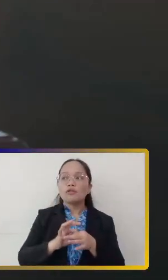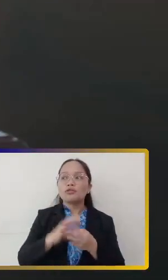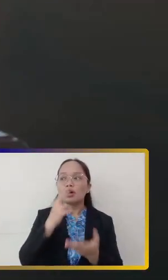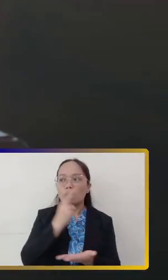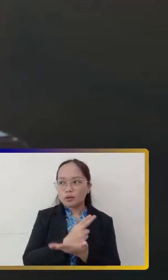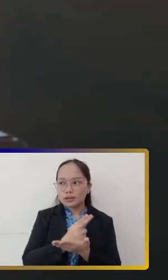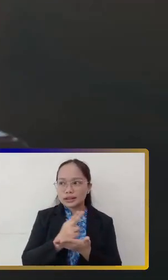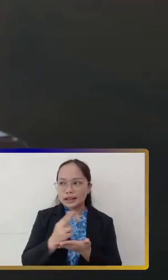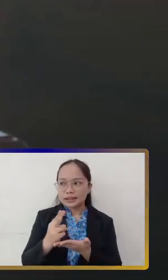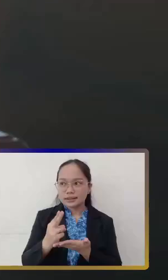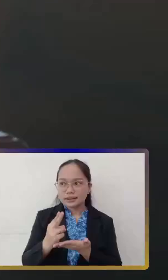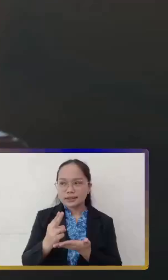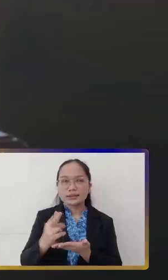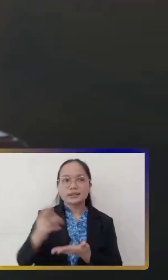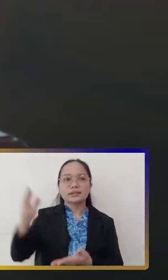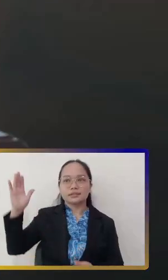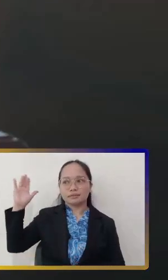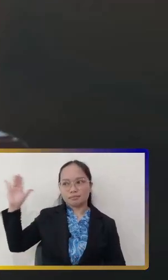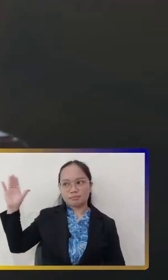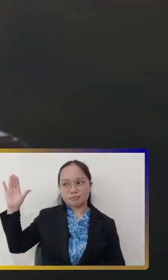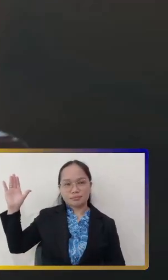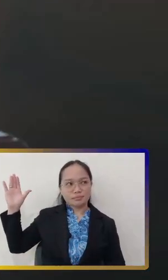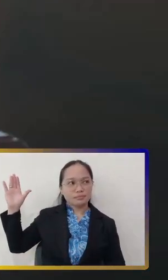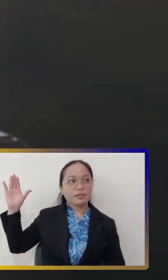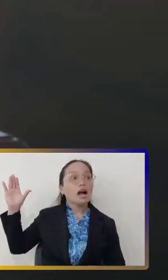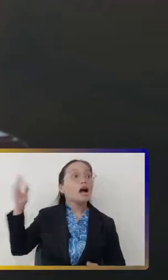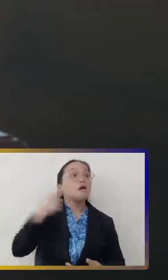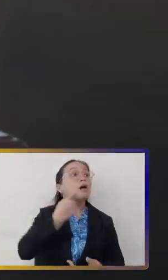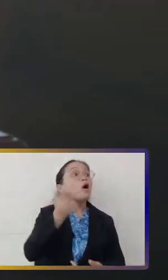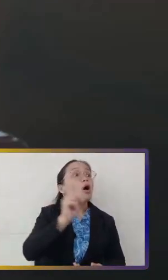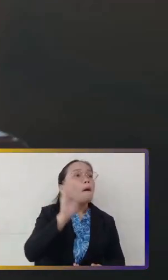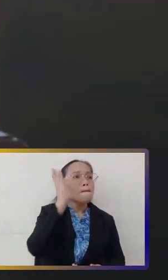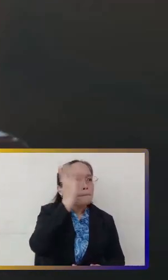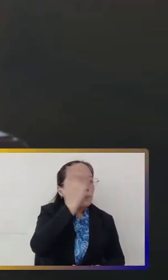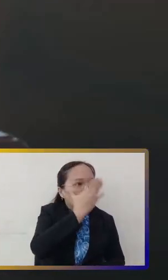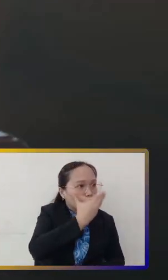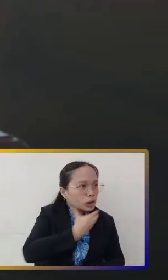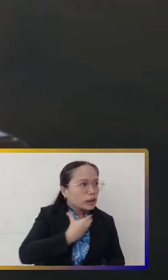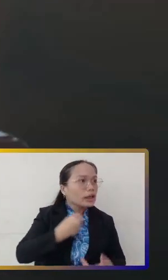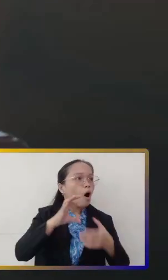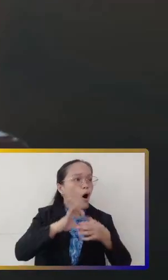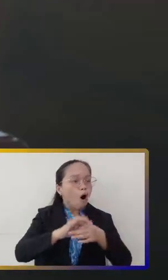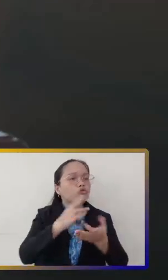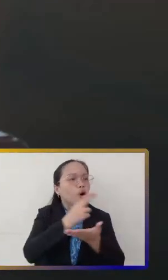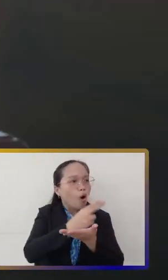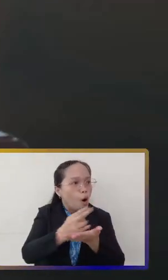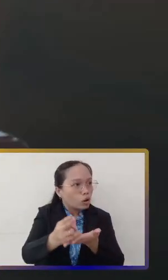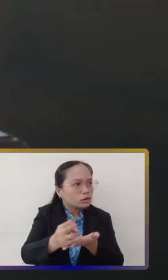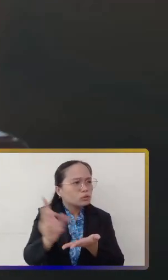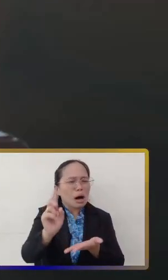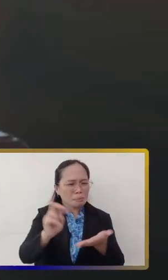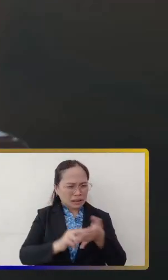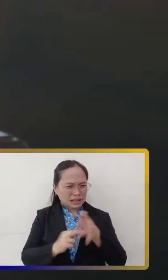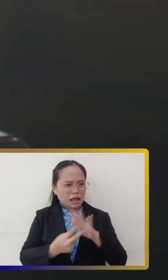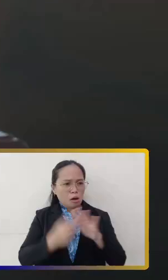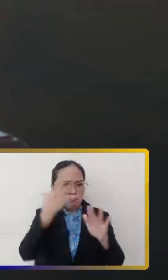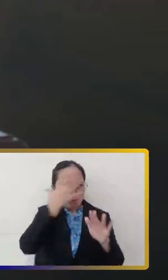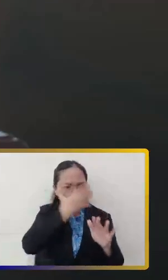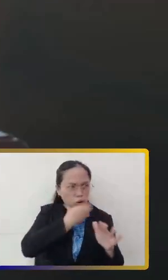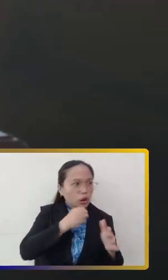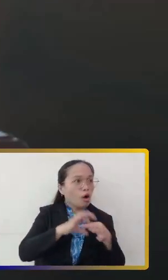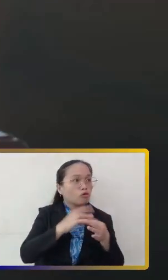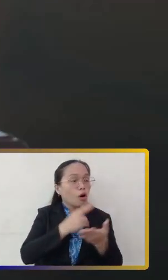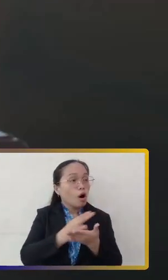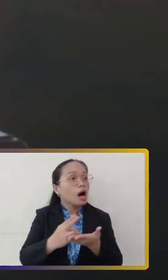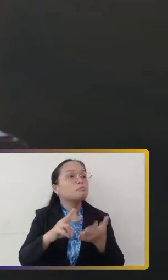of holiness. The beauty here, mga kapatid, is in honor. That is exactly what the Bible